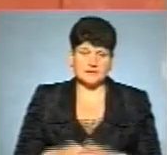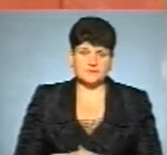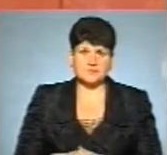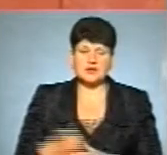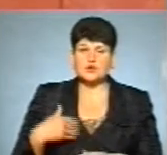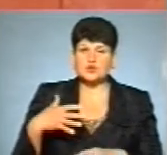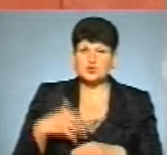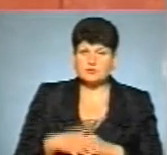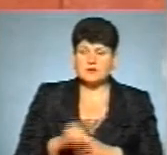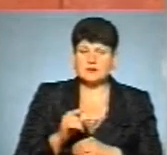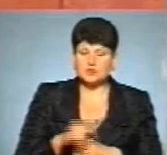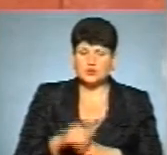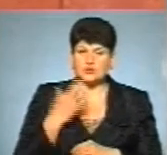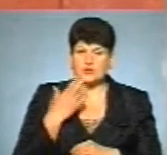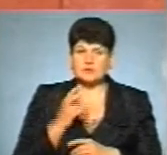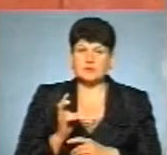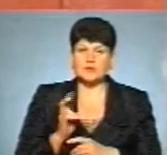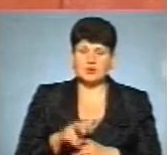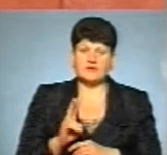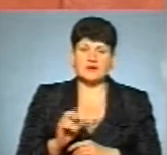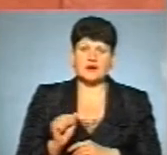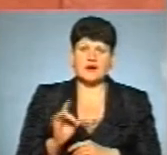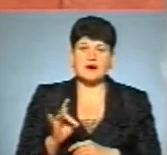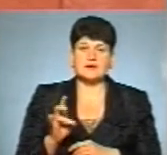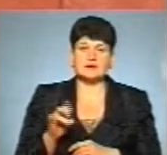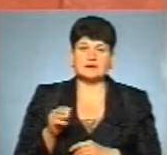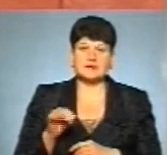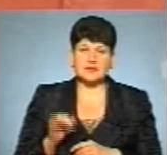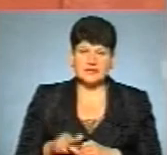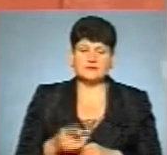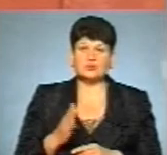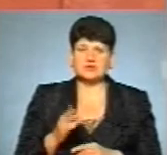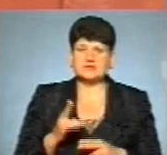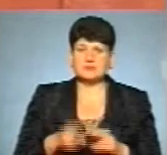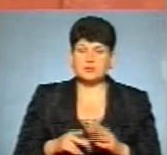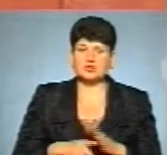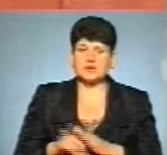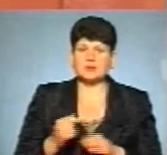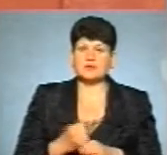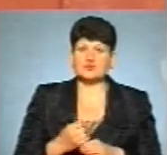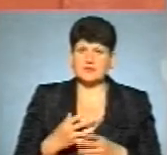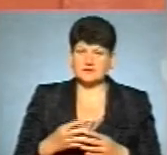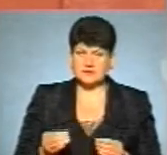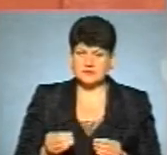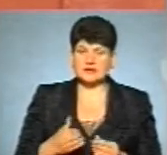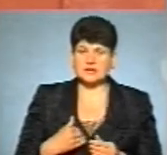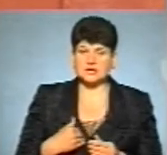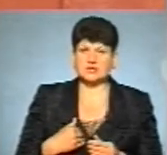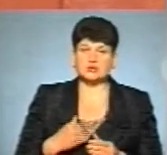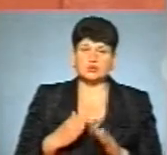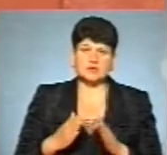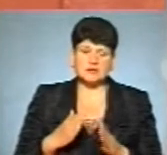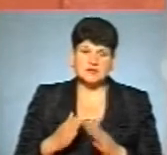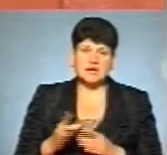розумінням того, що коли ми заходили в карантин, ми знали, що однозначно він буде закінчуватись, ми вже почали працювати інформаційно. На наших сторінках, на